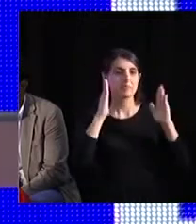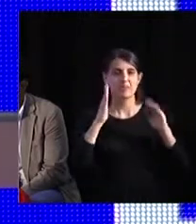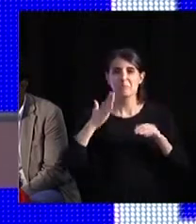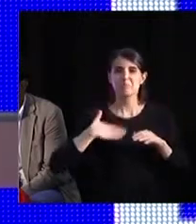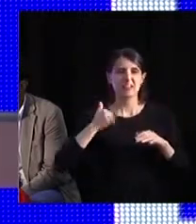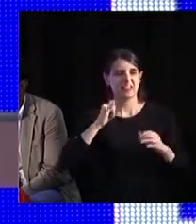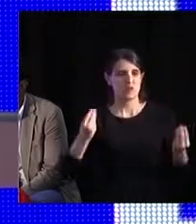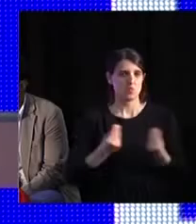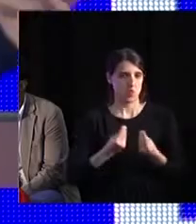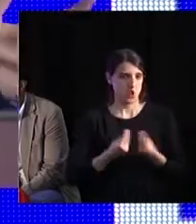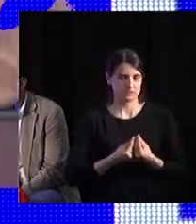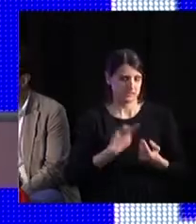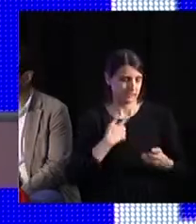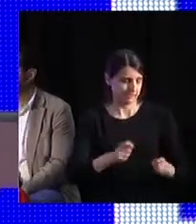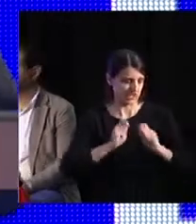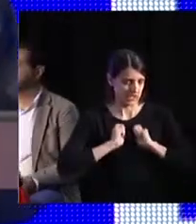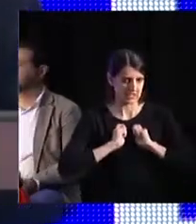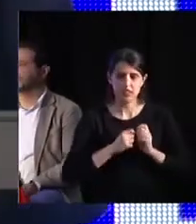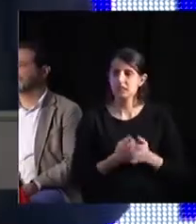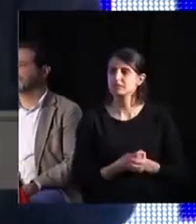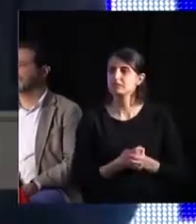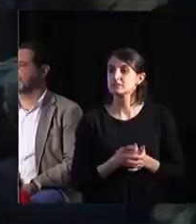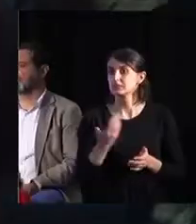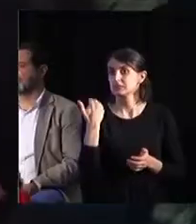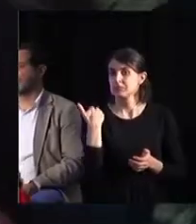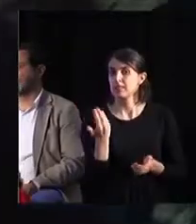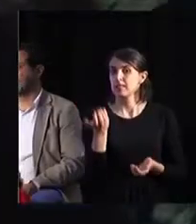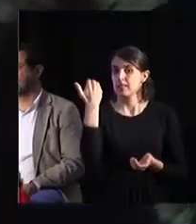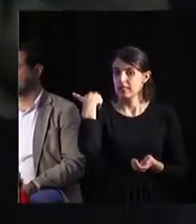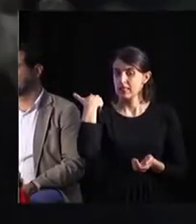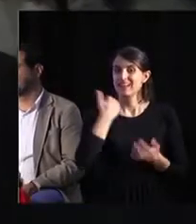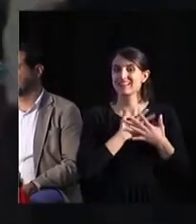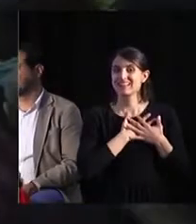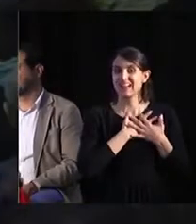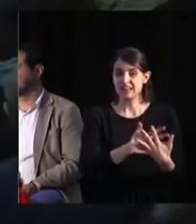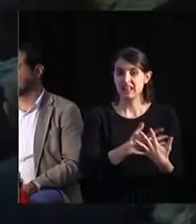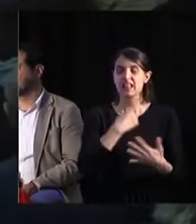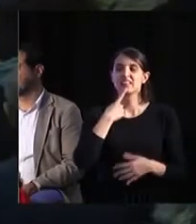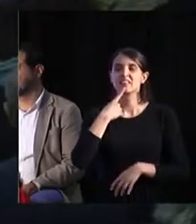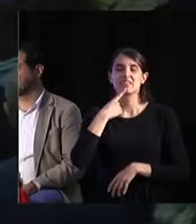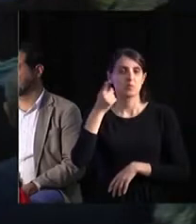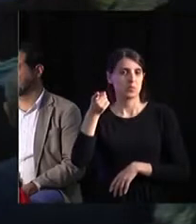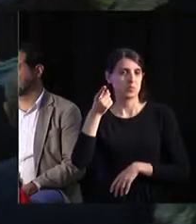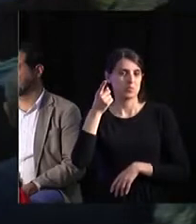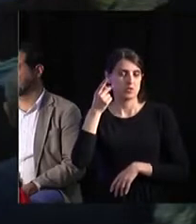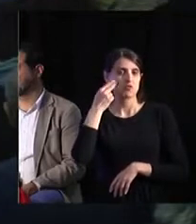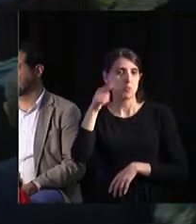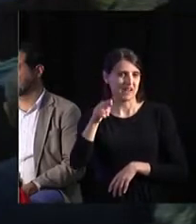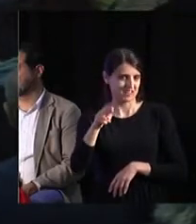ha fracassat. Abans d'ahir el seu candidat deia que érem uns covards.